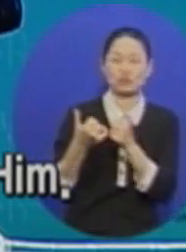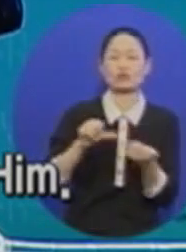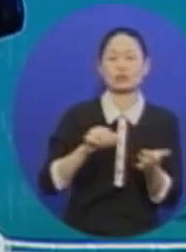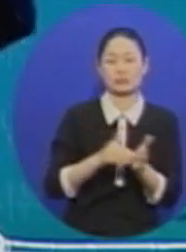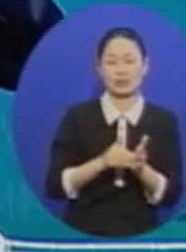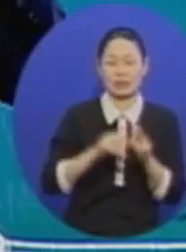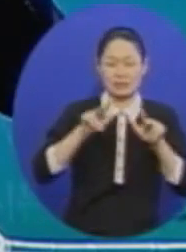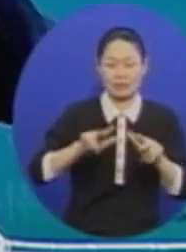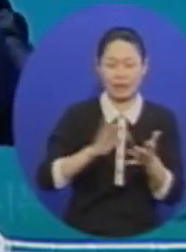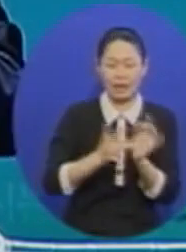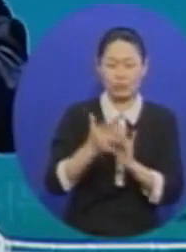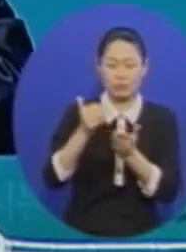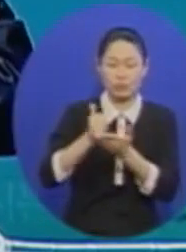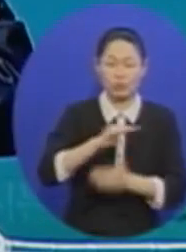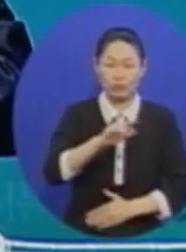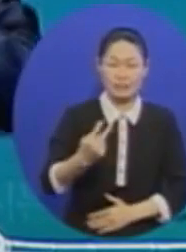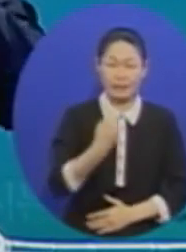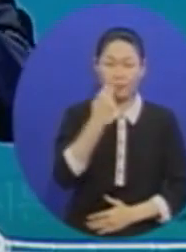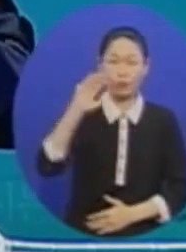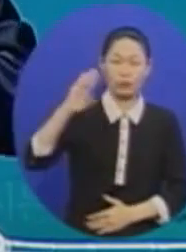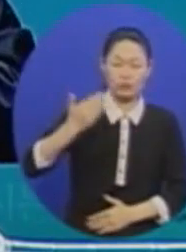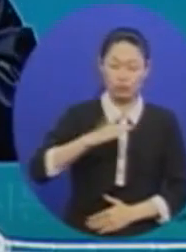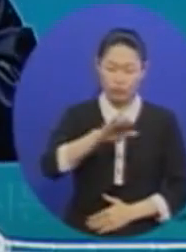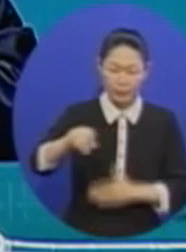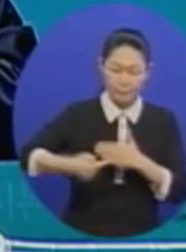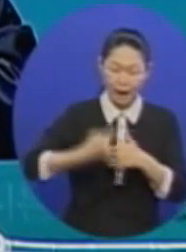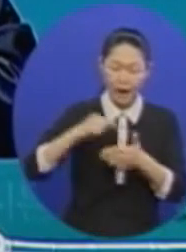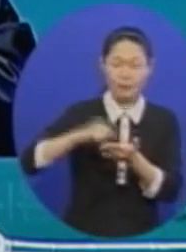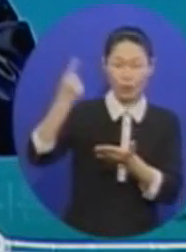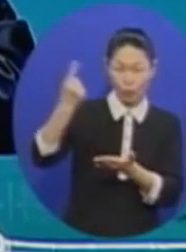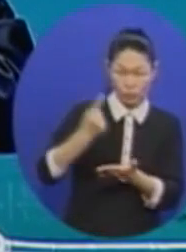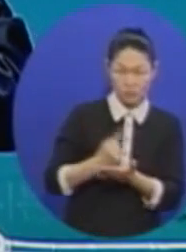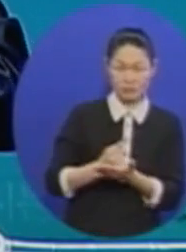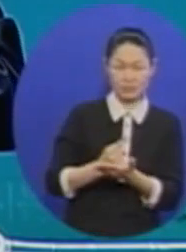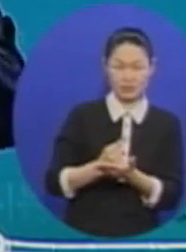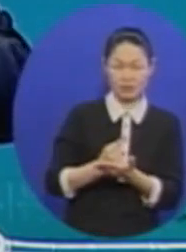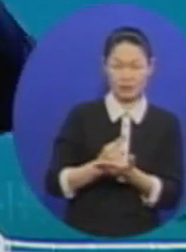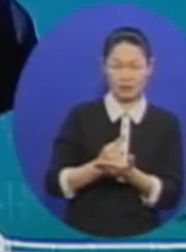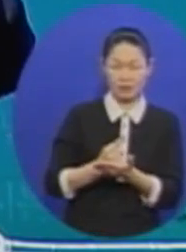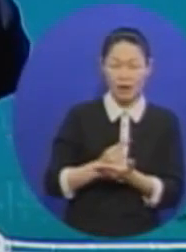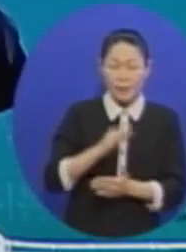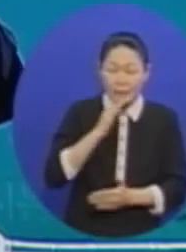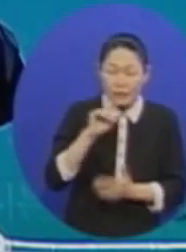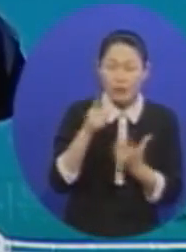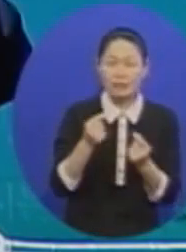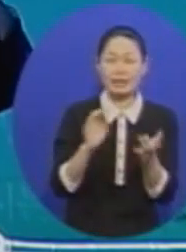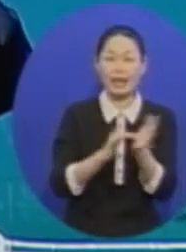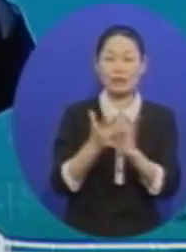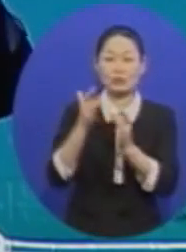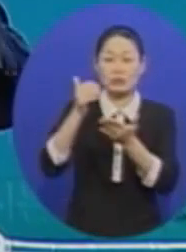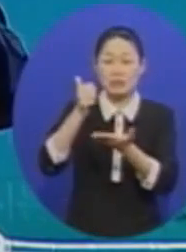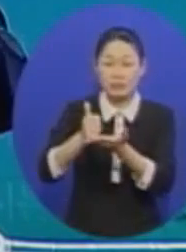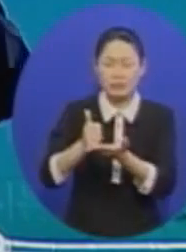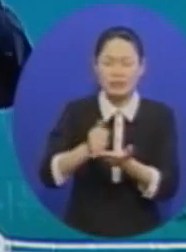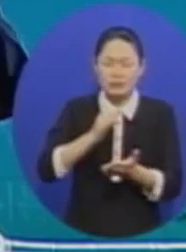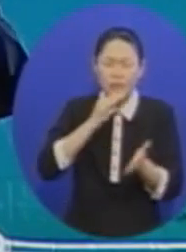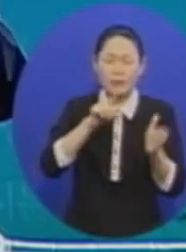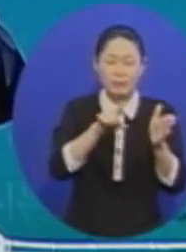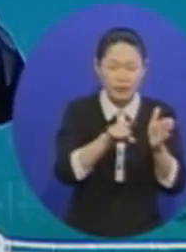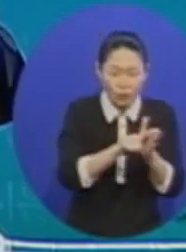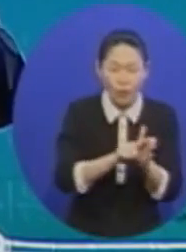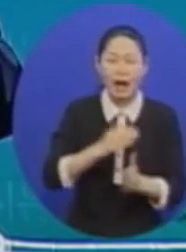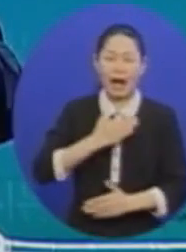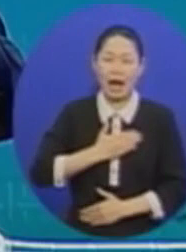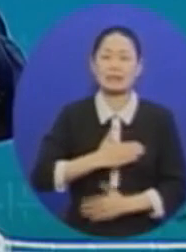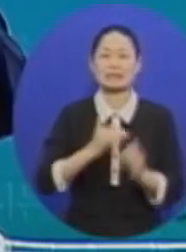예수님 우리의 생명이 되어서 우리 마음에 오셨어요 바로 이 예수님을 정말 믿고 아는